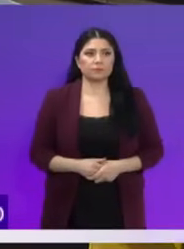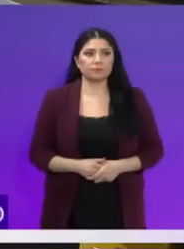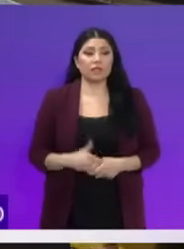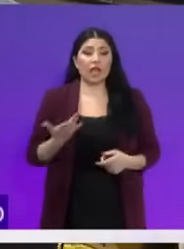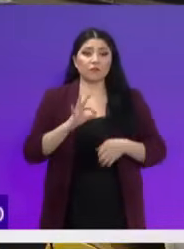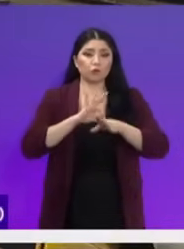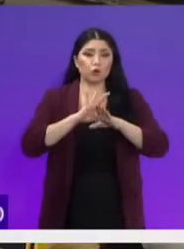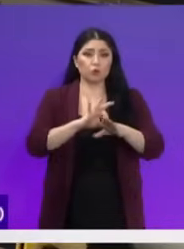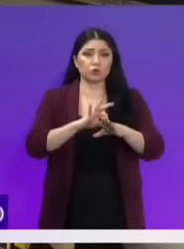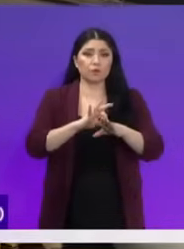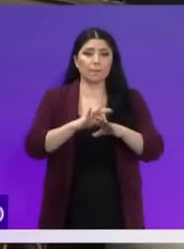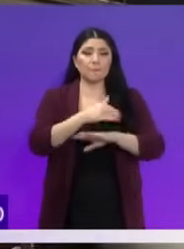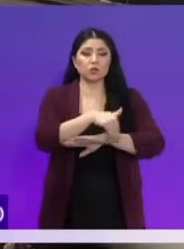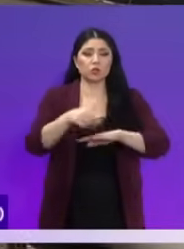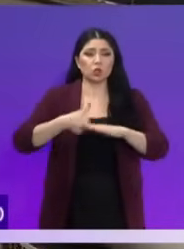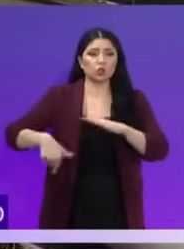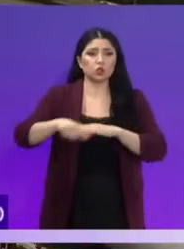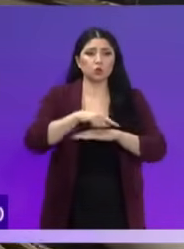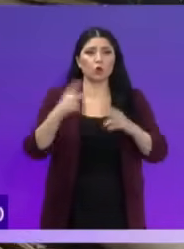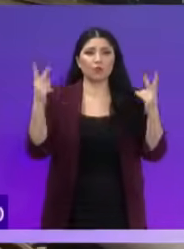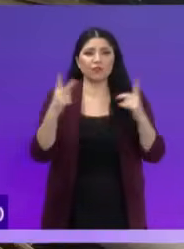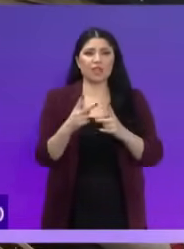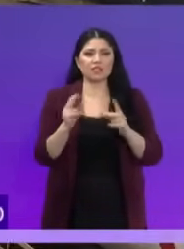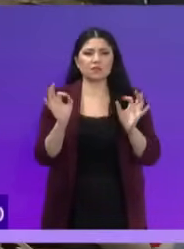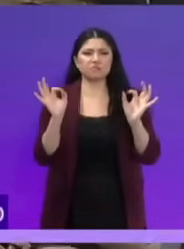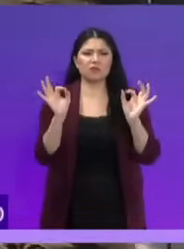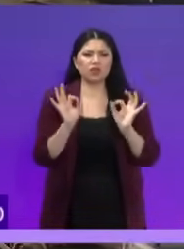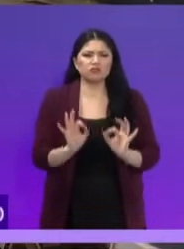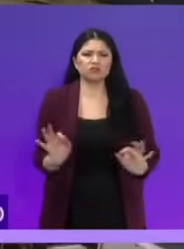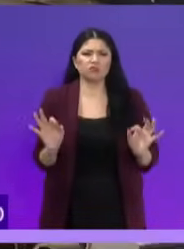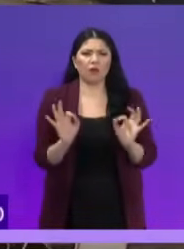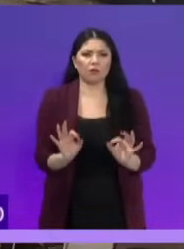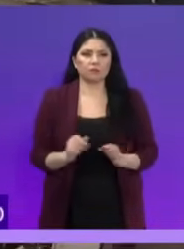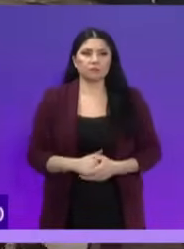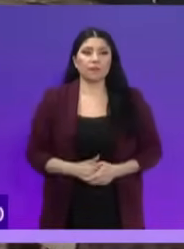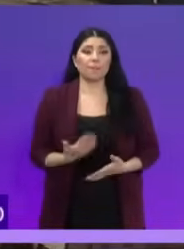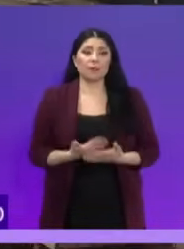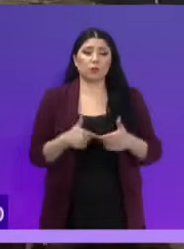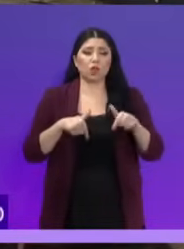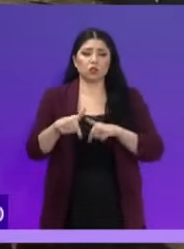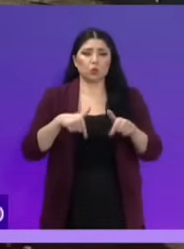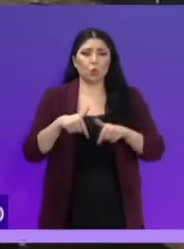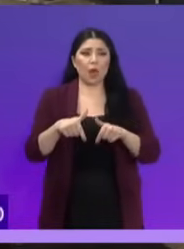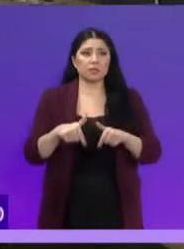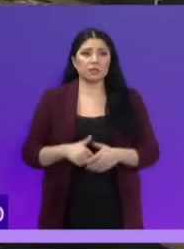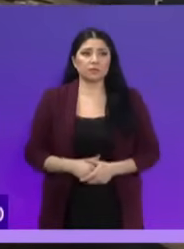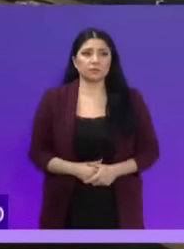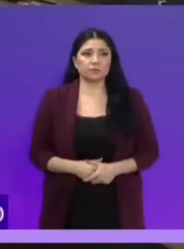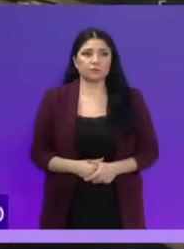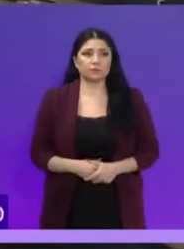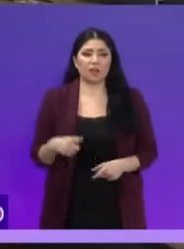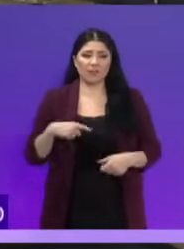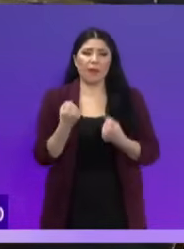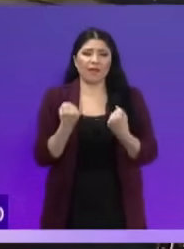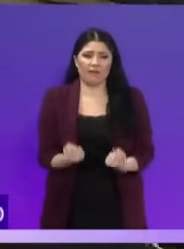conduse pe șoseaua de centură cu viteze destul de mici, încât traficul a fost